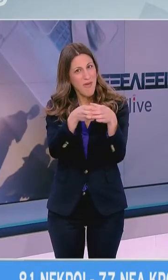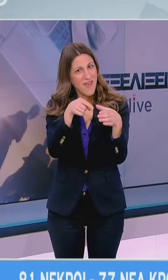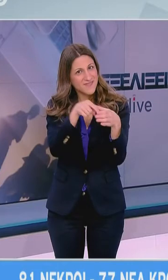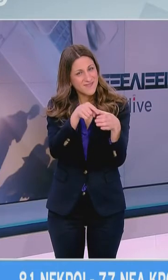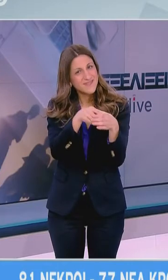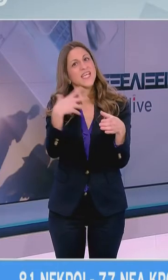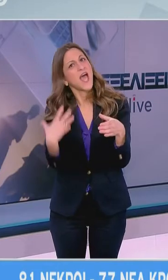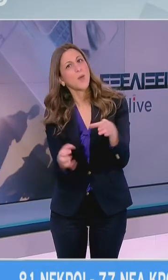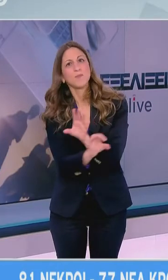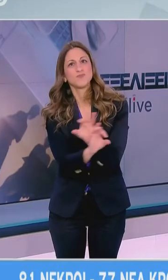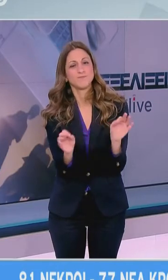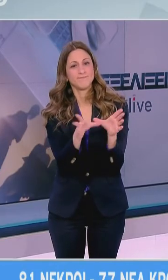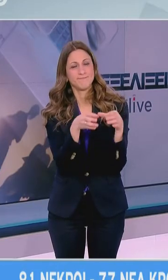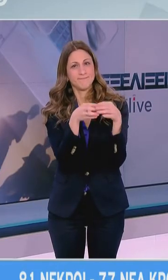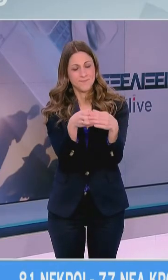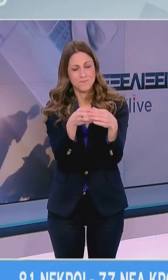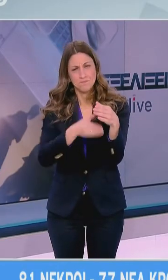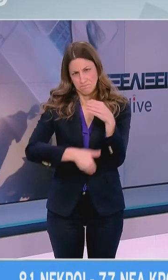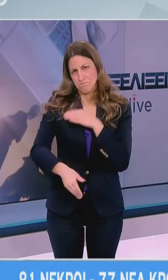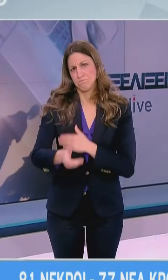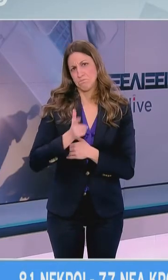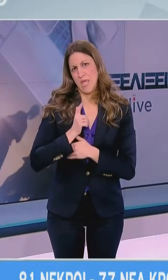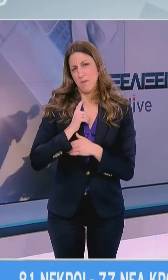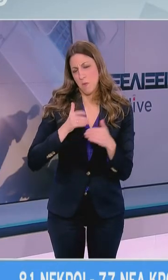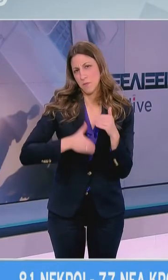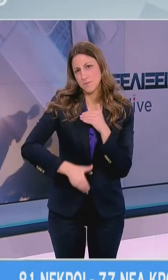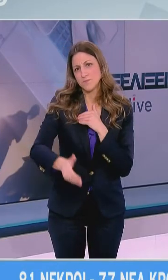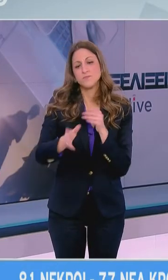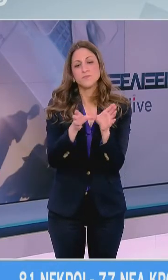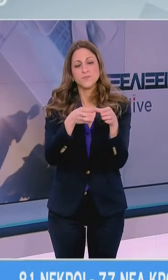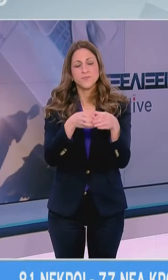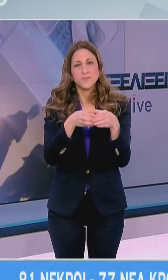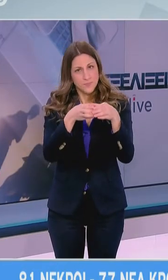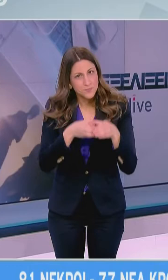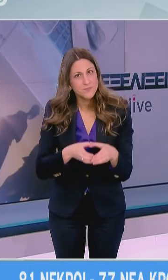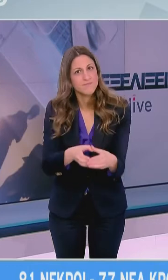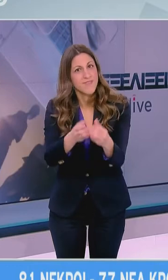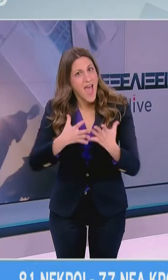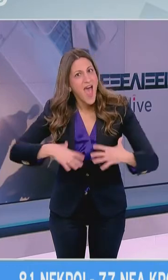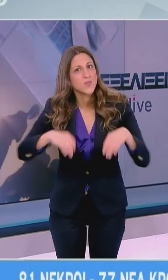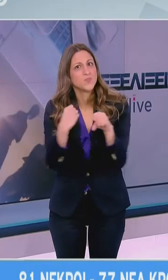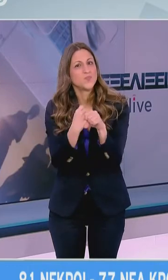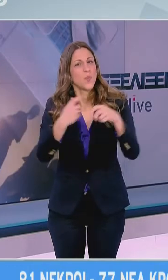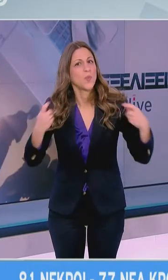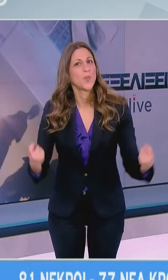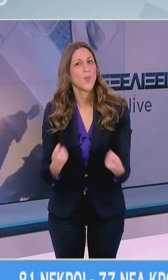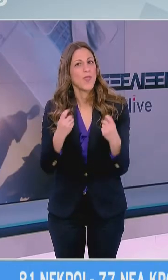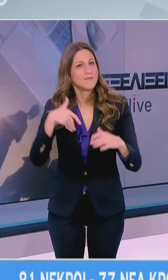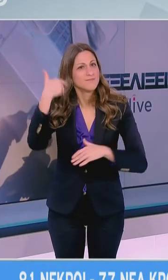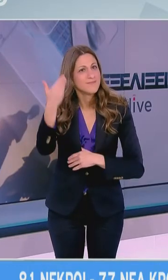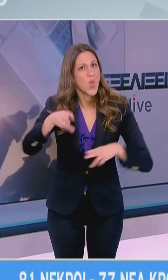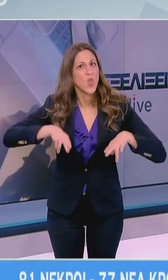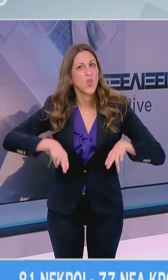ο απαραίτητος σχεδιασμός προκειμένου σε πολύ σύντομο χρονικό διάστημα οι κινητές αυτές μονάδες να βρίσκονται στους δρόμους και να κάνουν